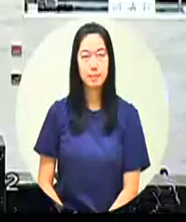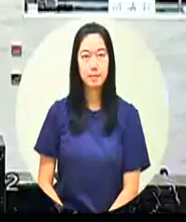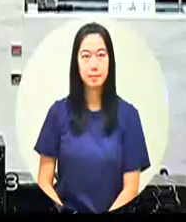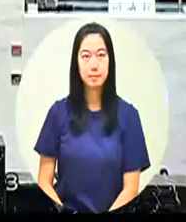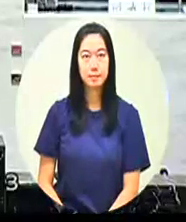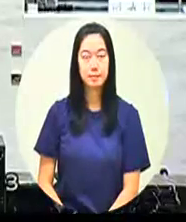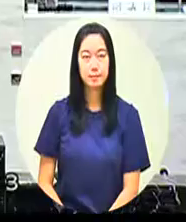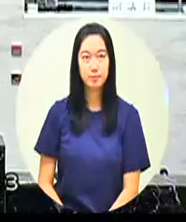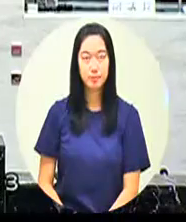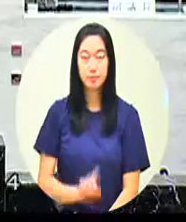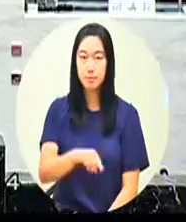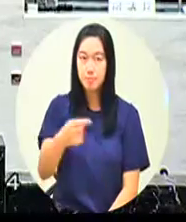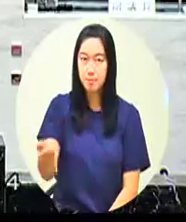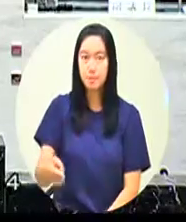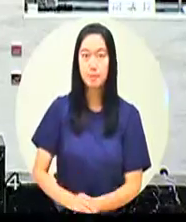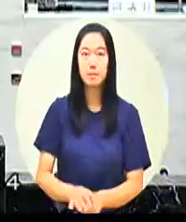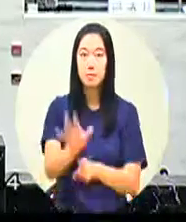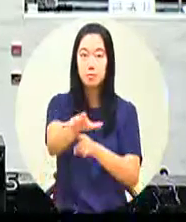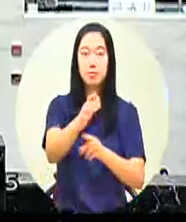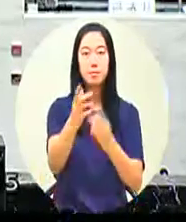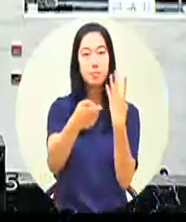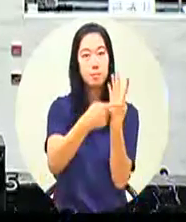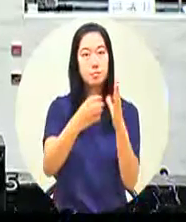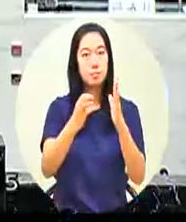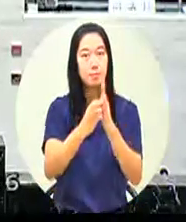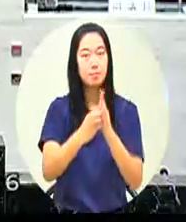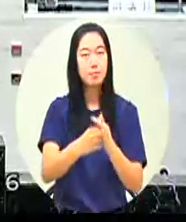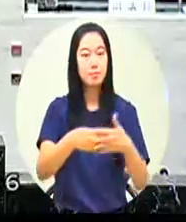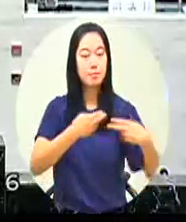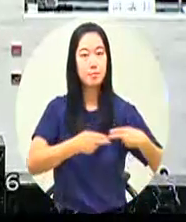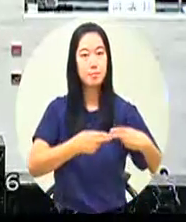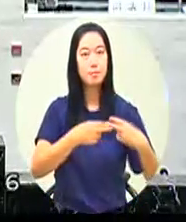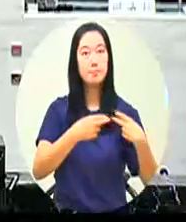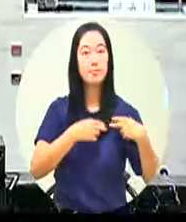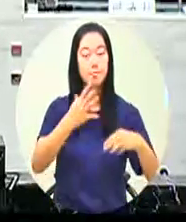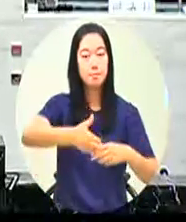接着呢，请农业局蔡局长业务报告。